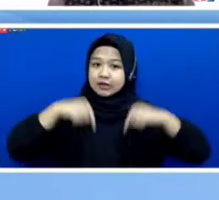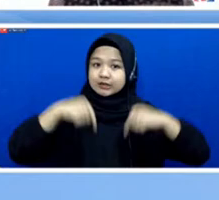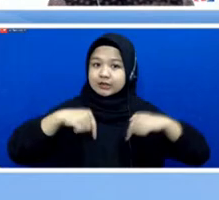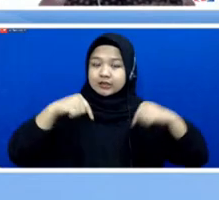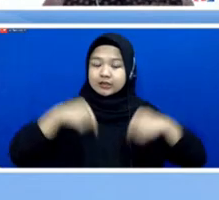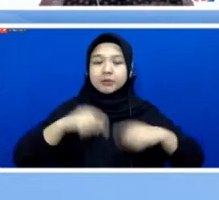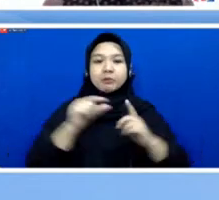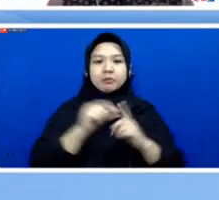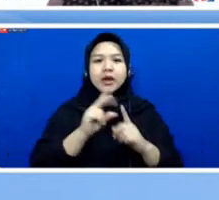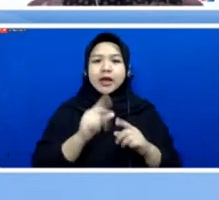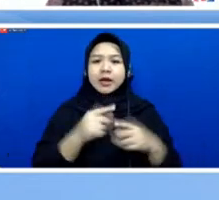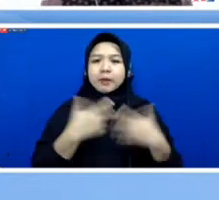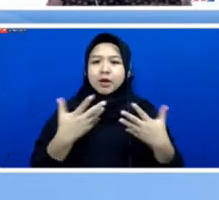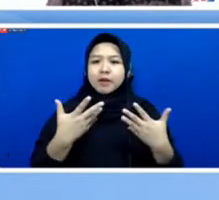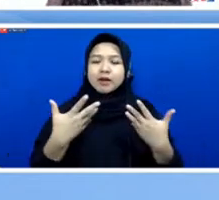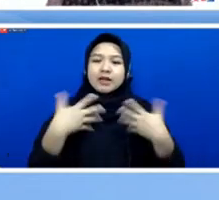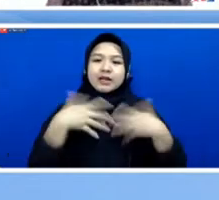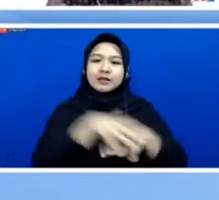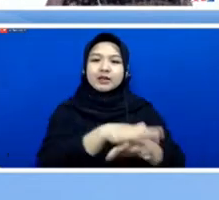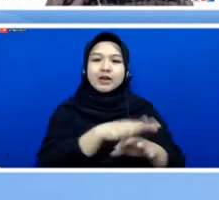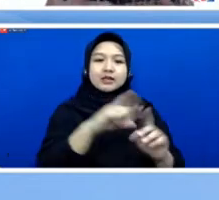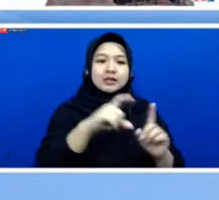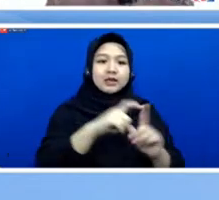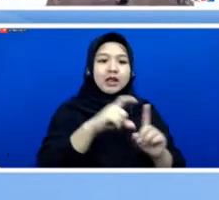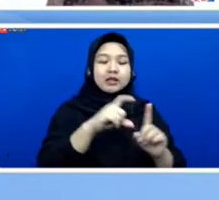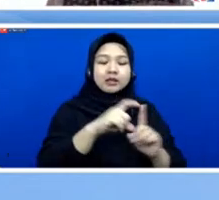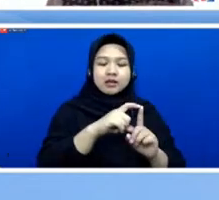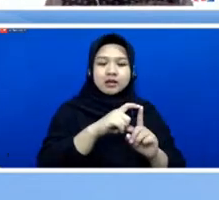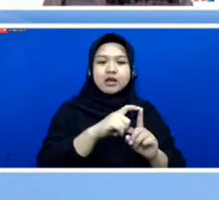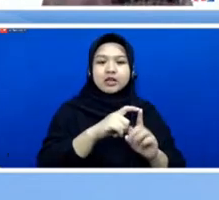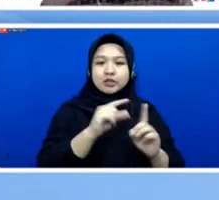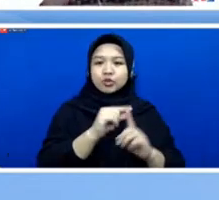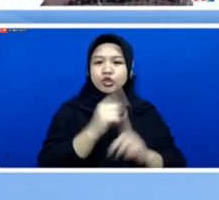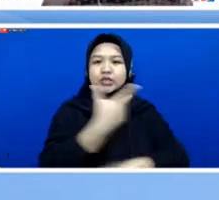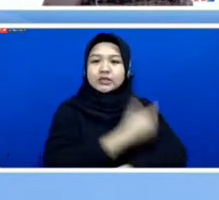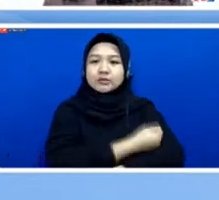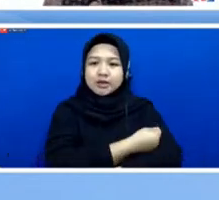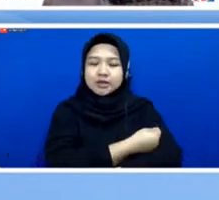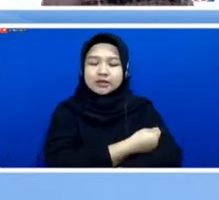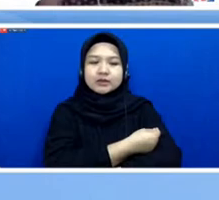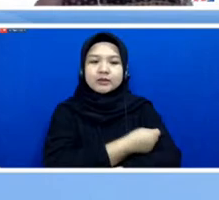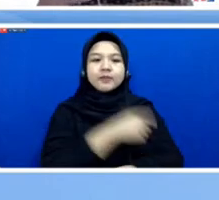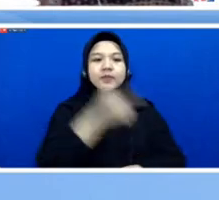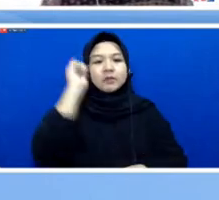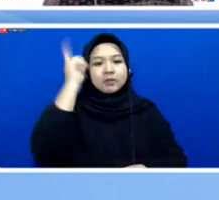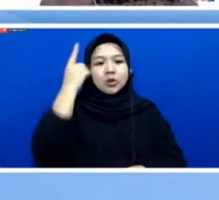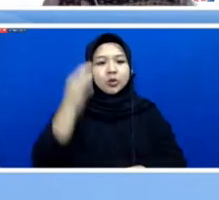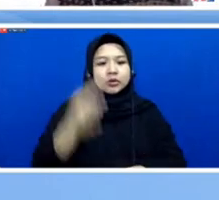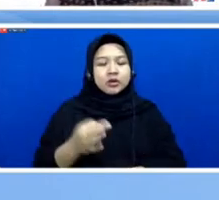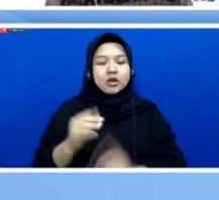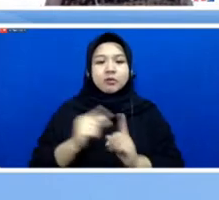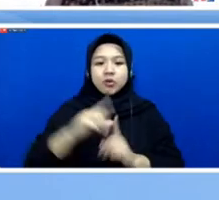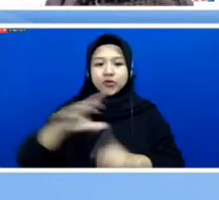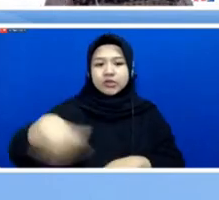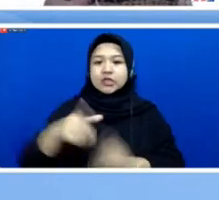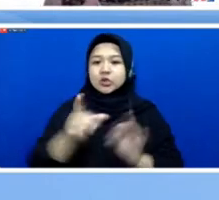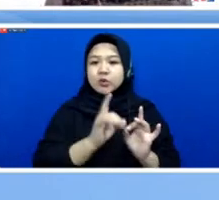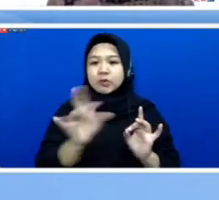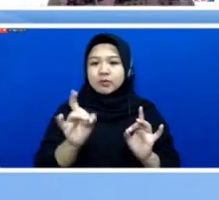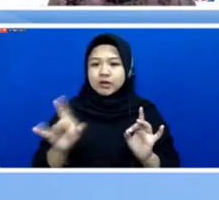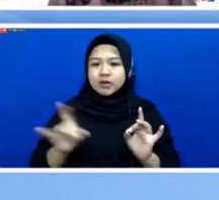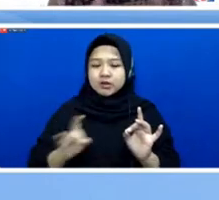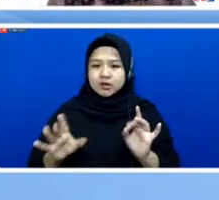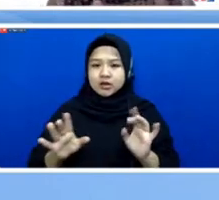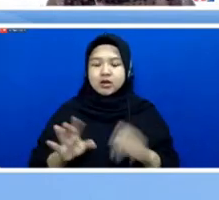PR ialah bagaimana integrasi data di level puskesmas, Pemkot, provinsi, dan semua itu berbeda. Bahkan